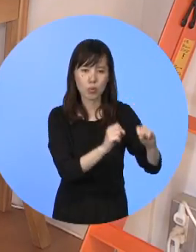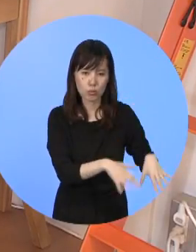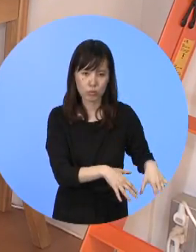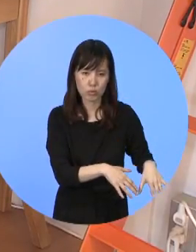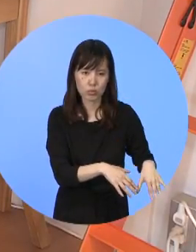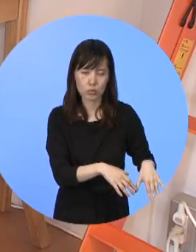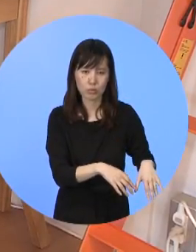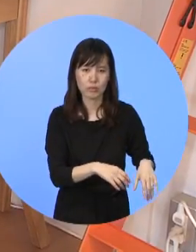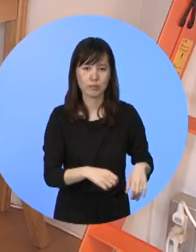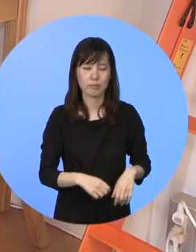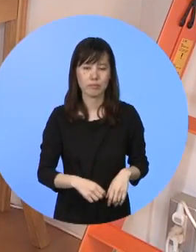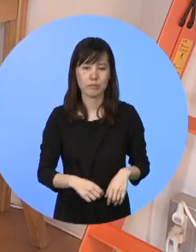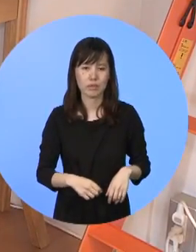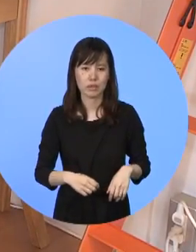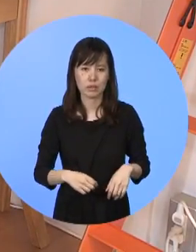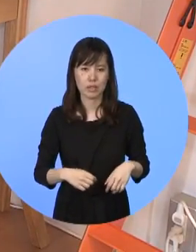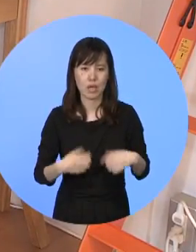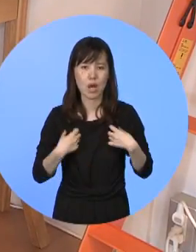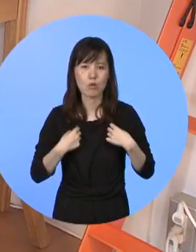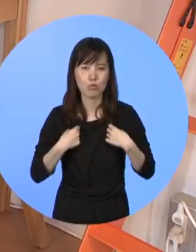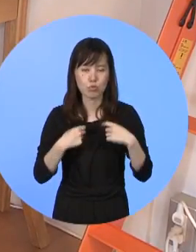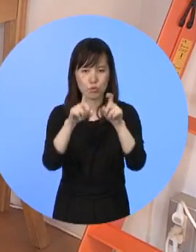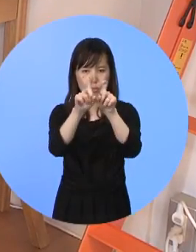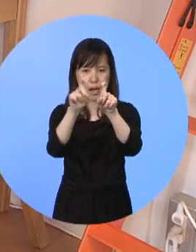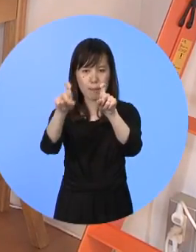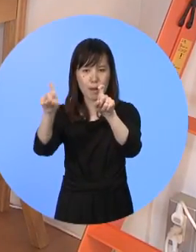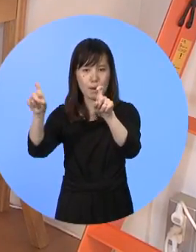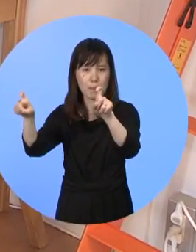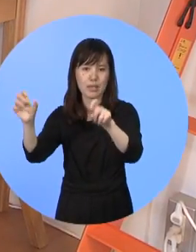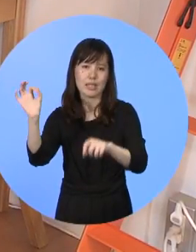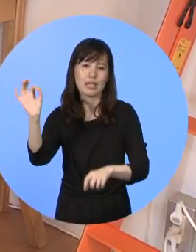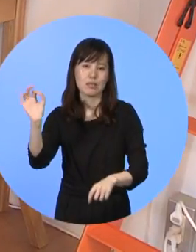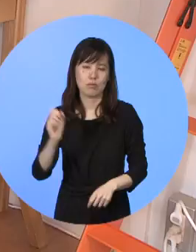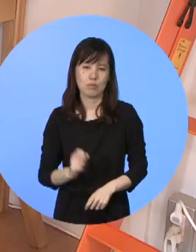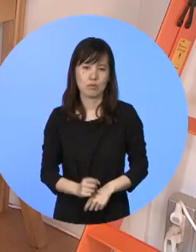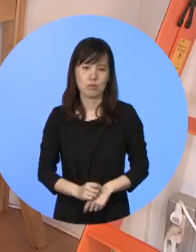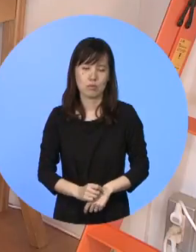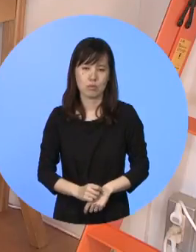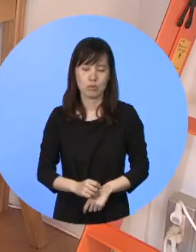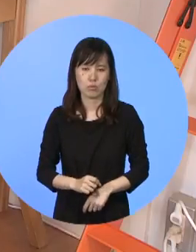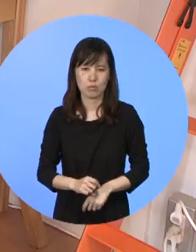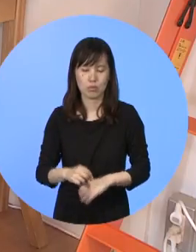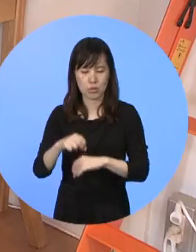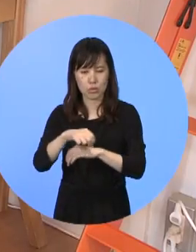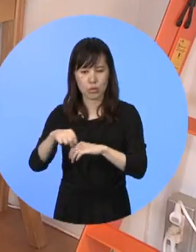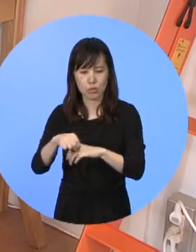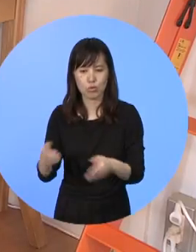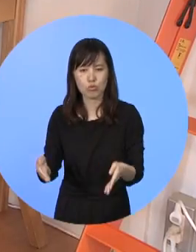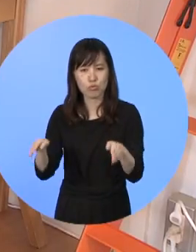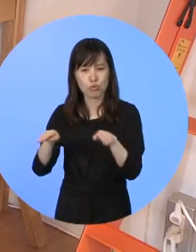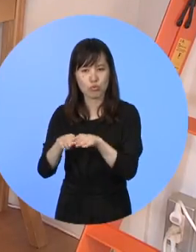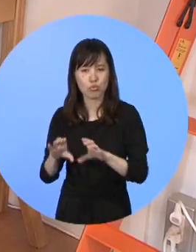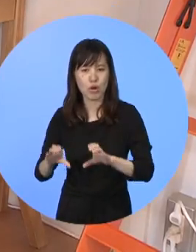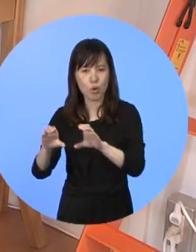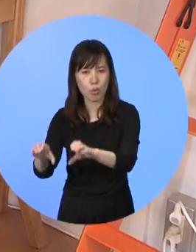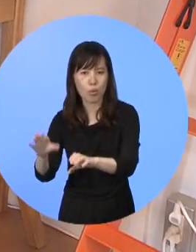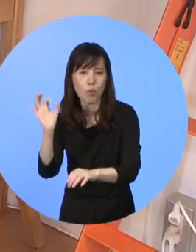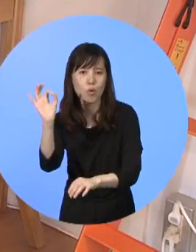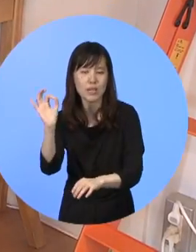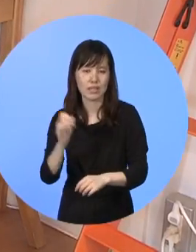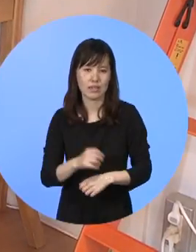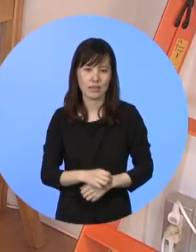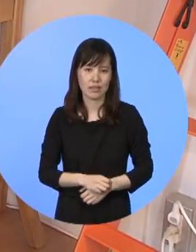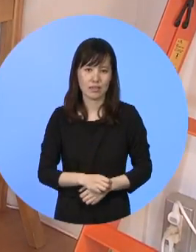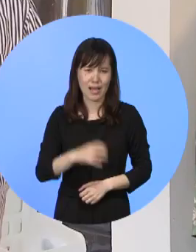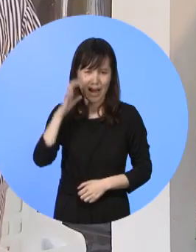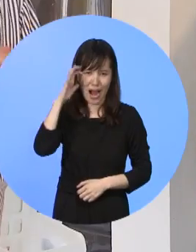くとこありますよ ね、 ありますね、 はい、それを取っ払ってウォークインクローゼットにしてますね。 こちらのお宅だとね、あのデスクが入ってますけど、 ちょっと書斎風にしてます ね、 ね、はい、か